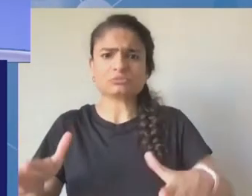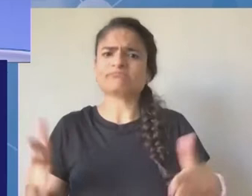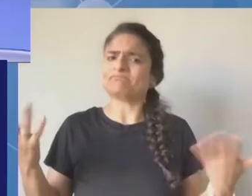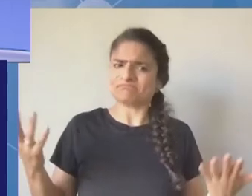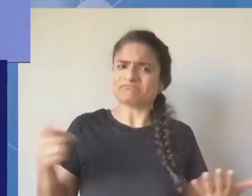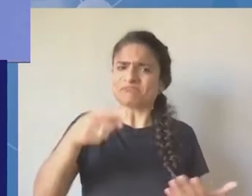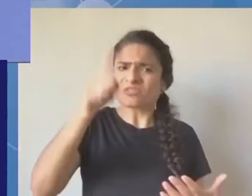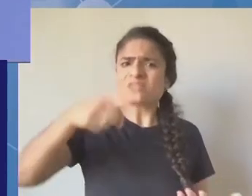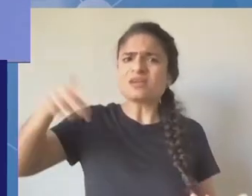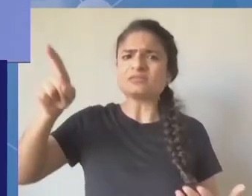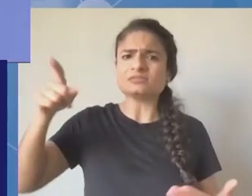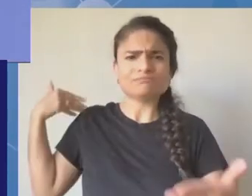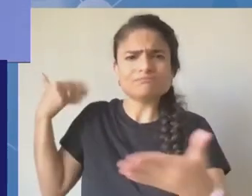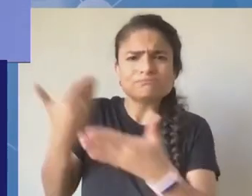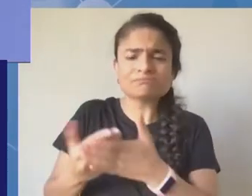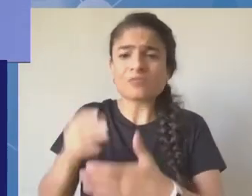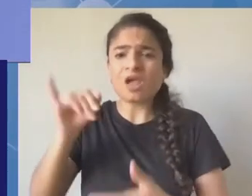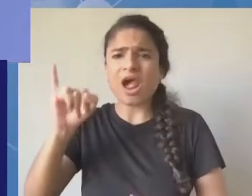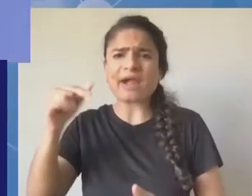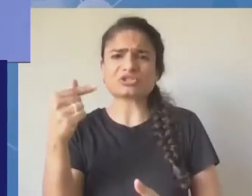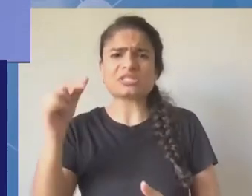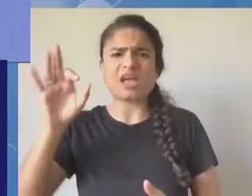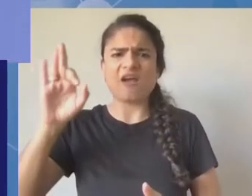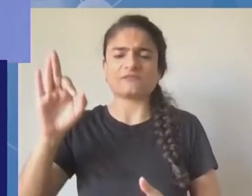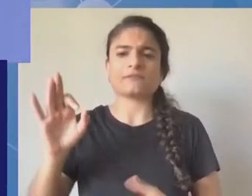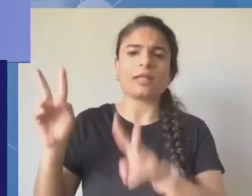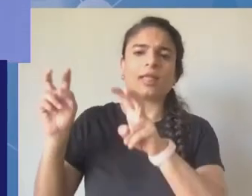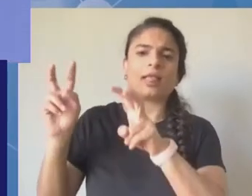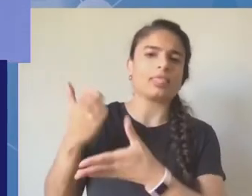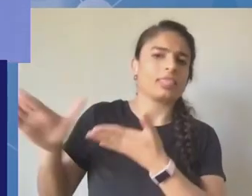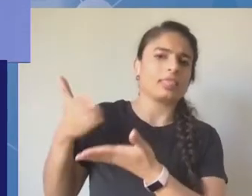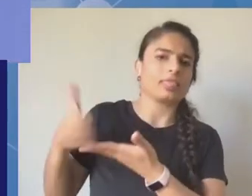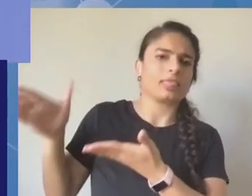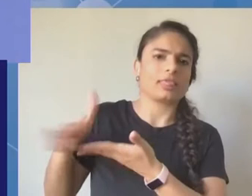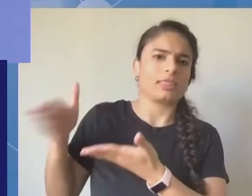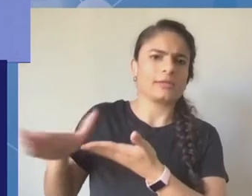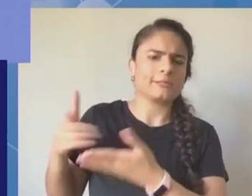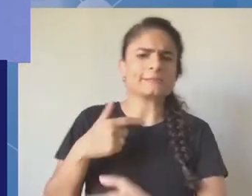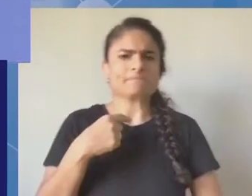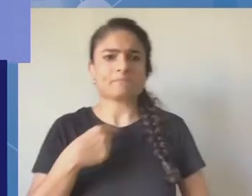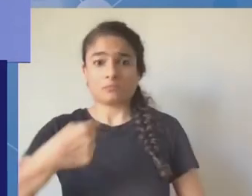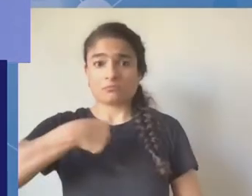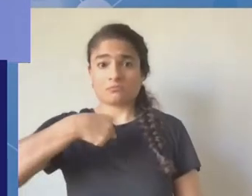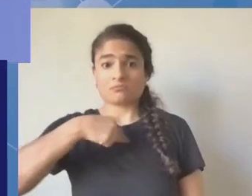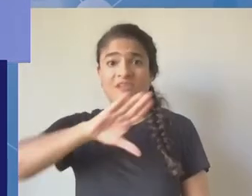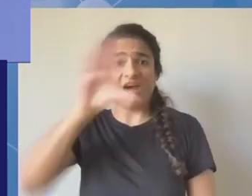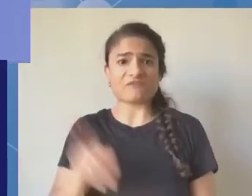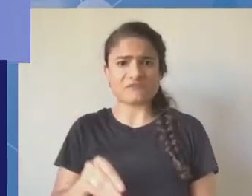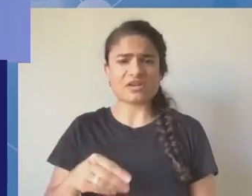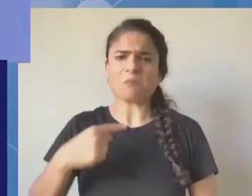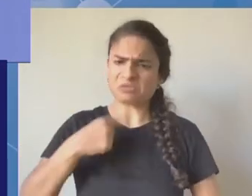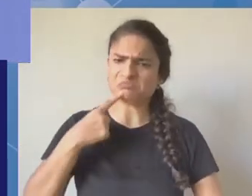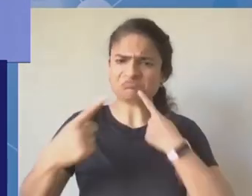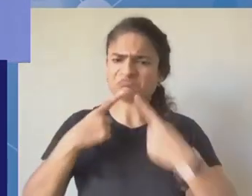避开这样的一个内容。好，那请接下来另外一个人，非常感谢。